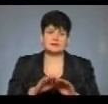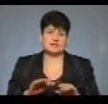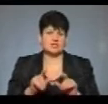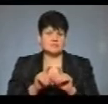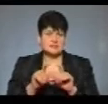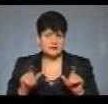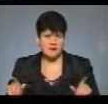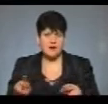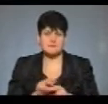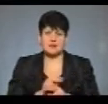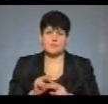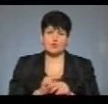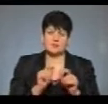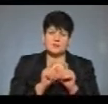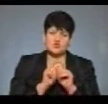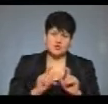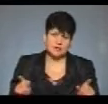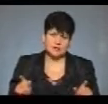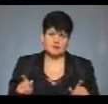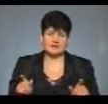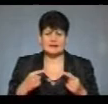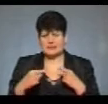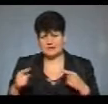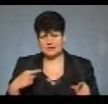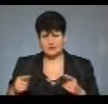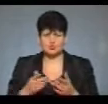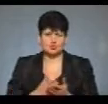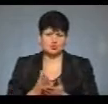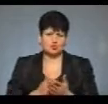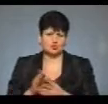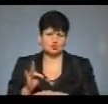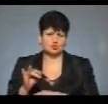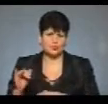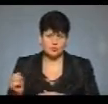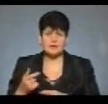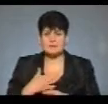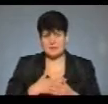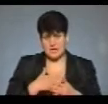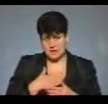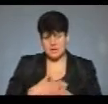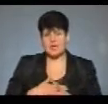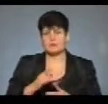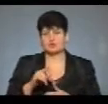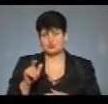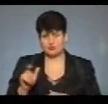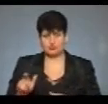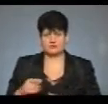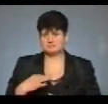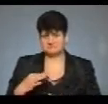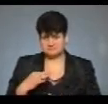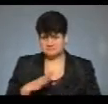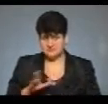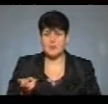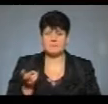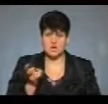садками, ремонтами шкіл, іншою інфраструктурою. Тобто, дуже приємно, що виборці не проігнорували ці вибори і прийшли.